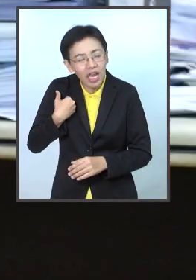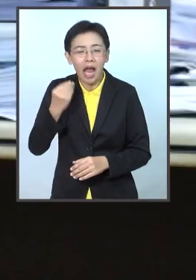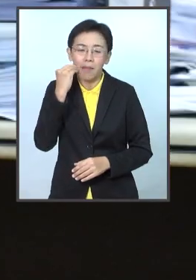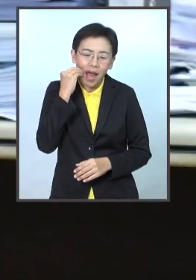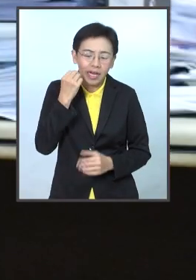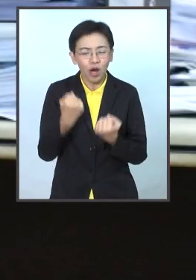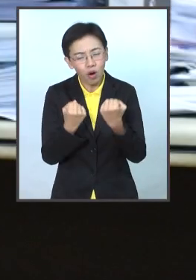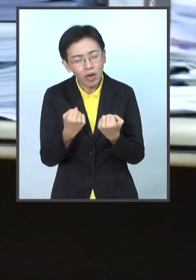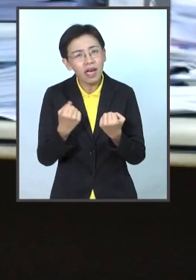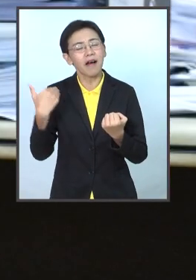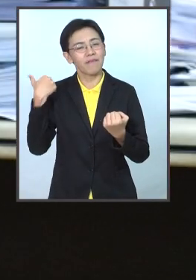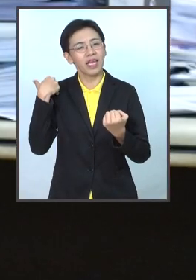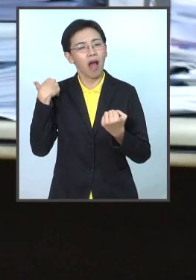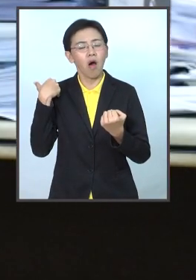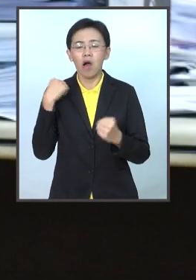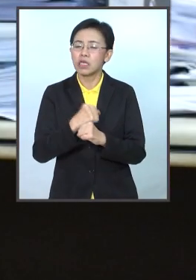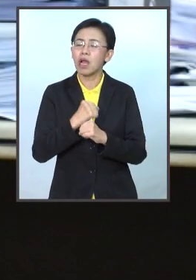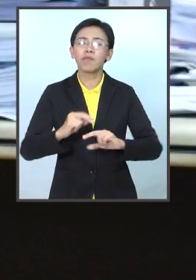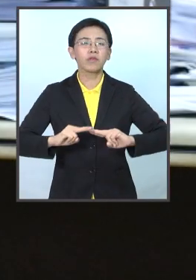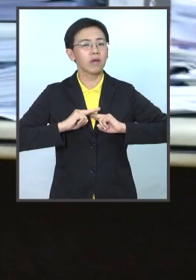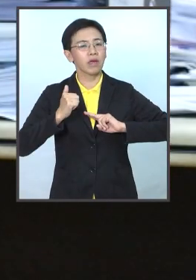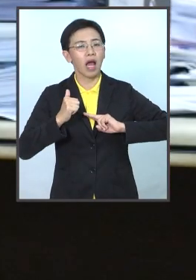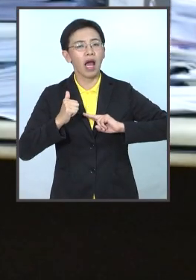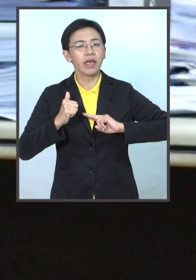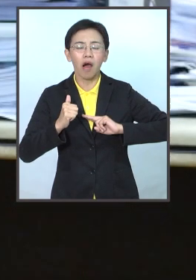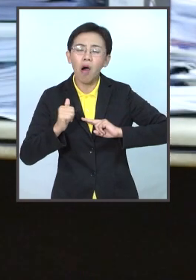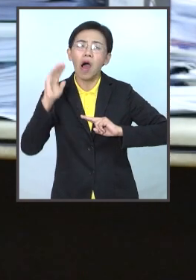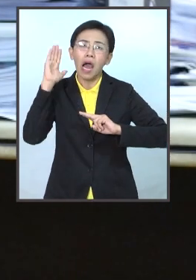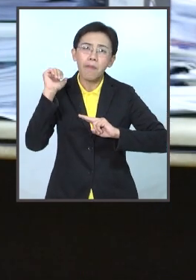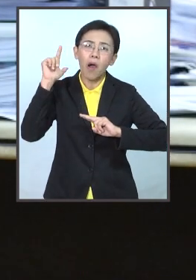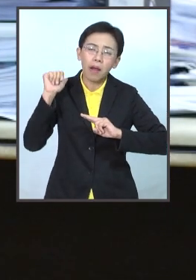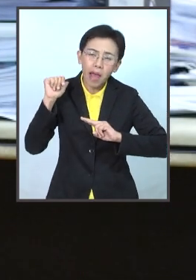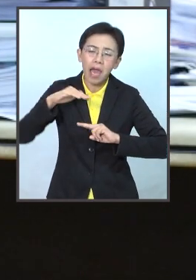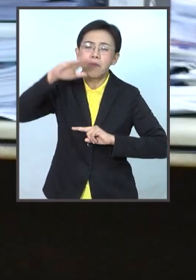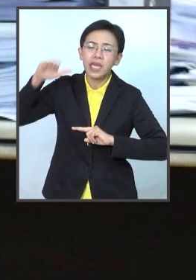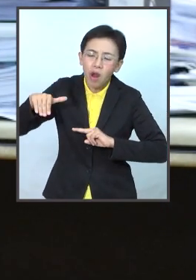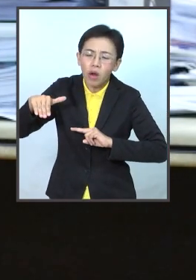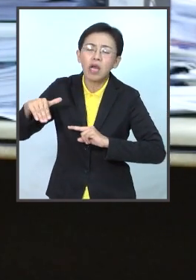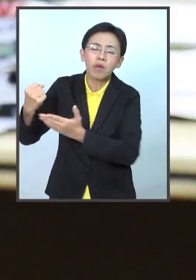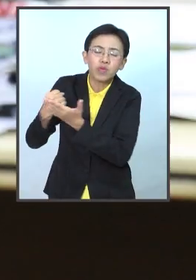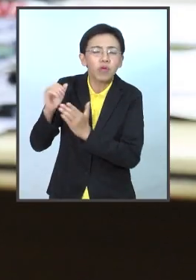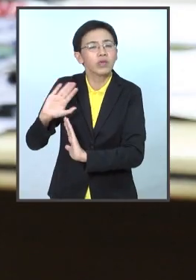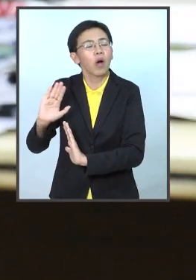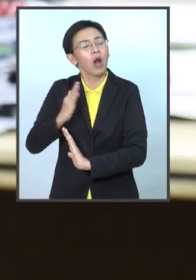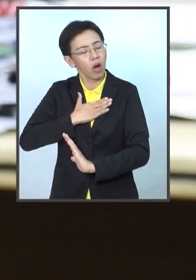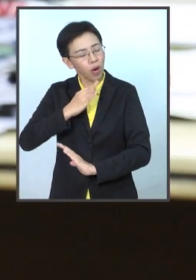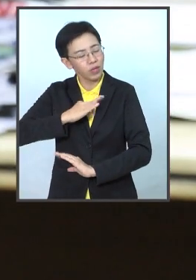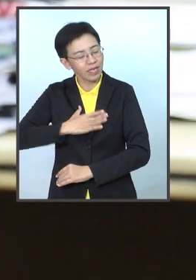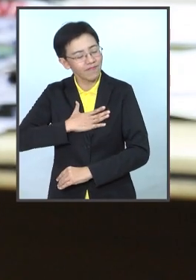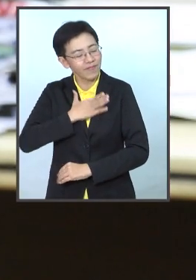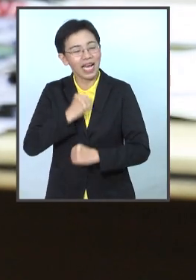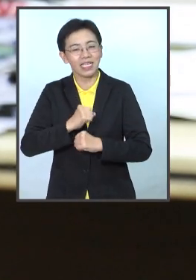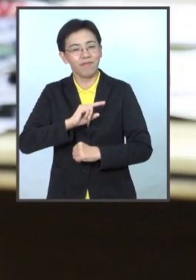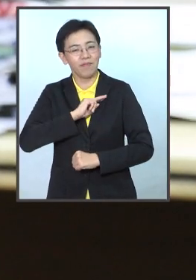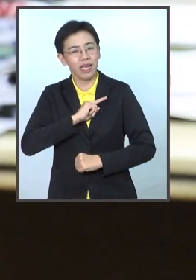มีบ้านมีรถอะไรอย่างเงี้ยเราก็สามารถสร้างด้วยตัวเราเองได้ไม่ต้องไปเป็นภาระของพ่อกับแม่หรือพี่น้องอะไรเงี้ยก็ภูมิใจอะค่ะเพราะ